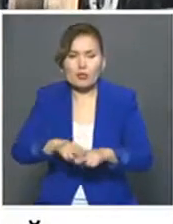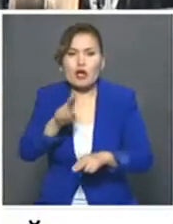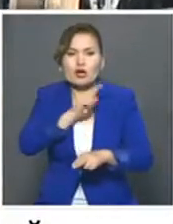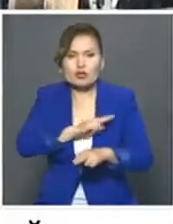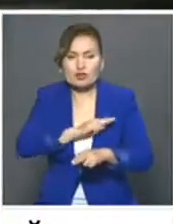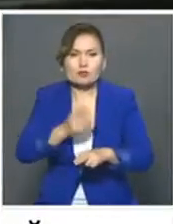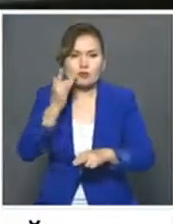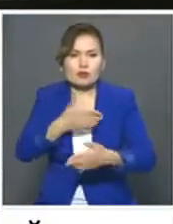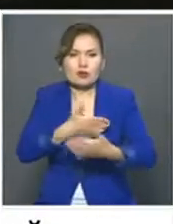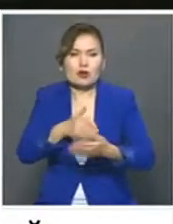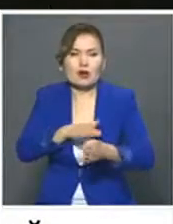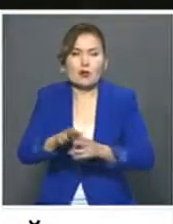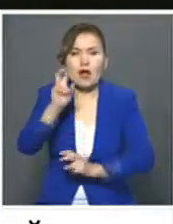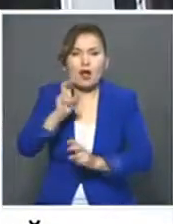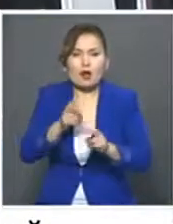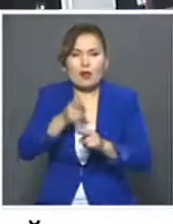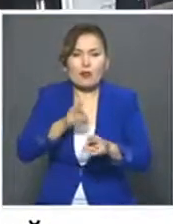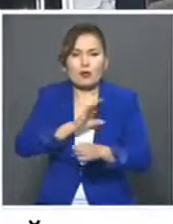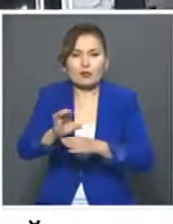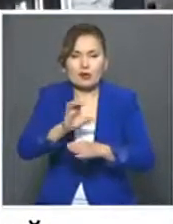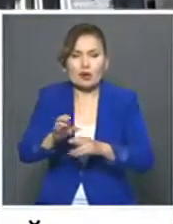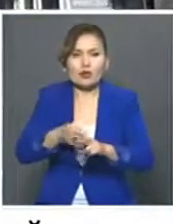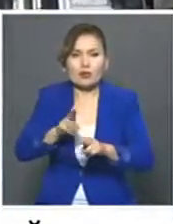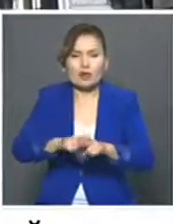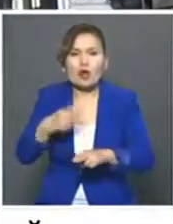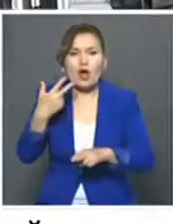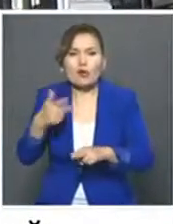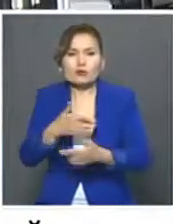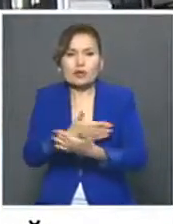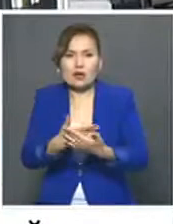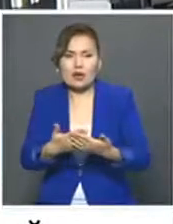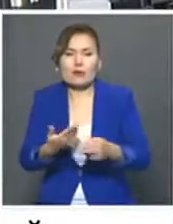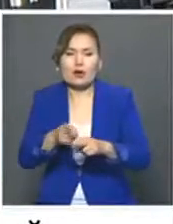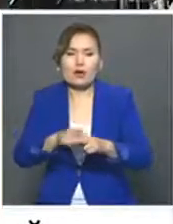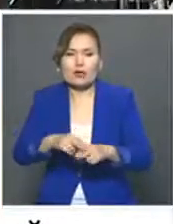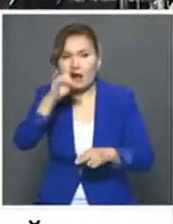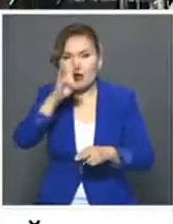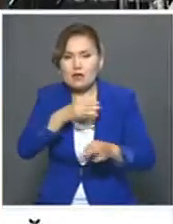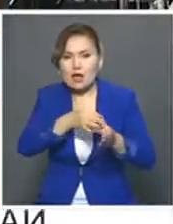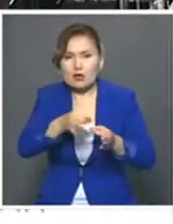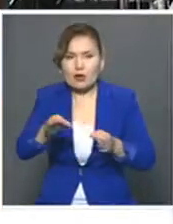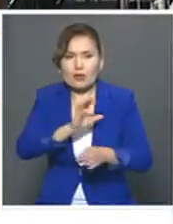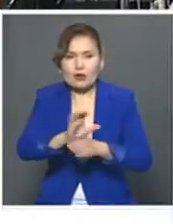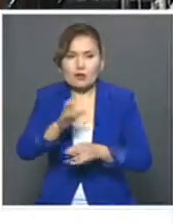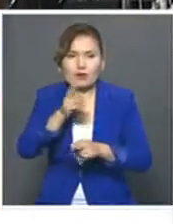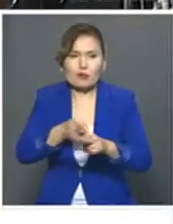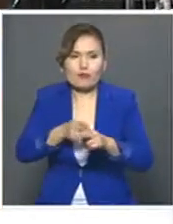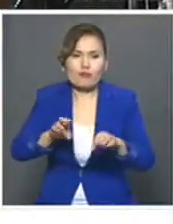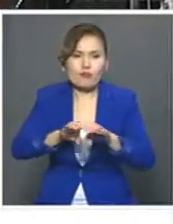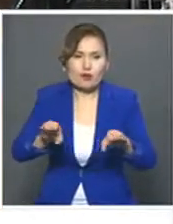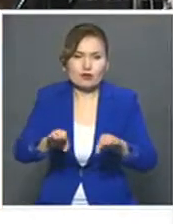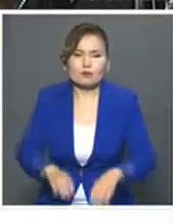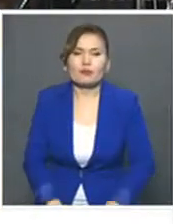қарқынды. Себебі кәсіпорын шығаратын металл бұйымдардың 30 түрі еліміздің барлық өңіріне жөнелтіледі. Төтенше жағдай Қазақстан